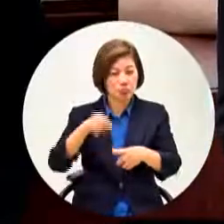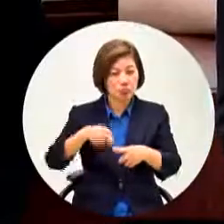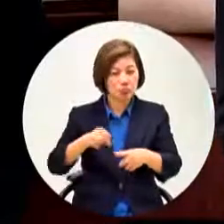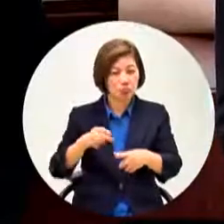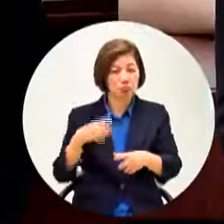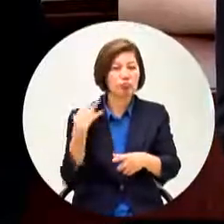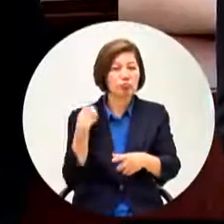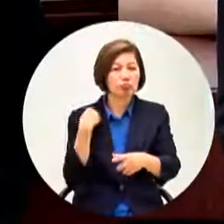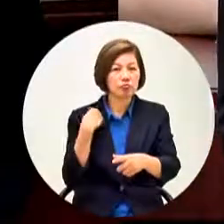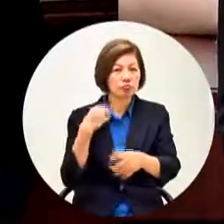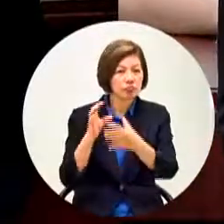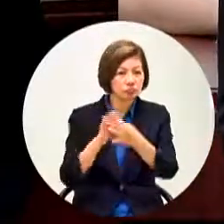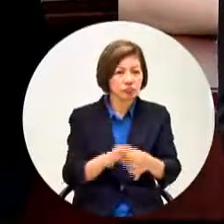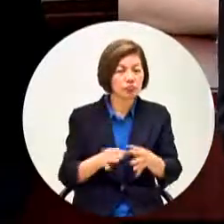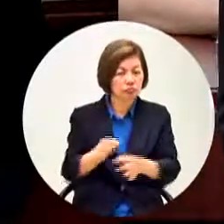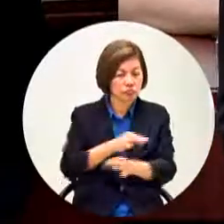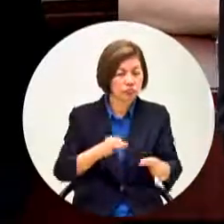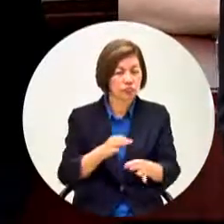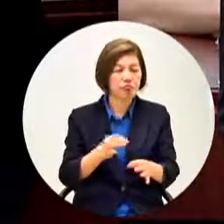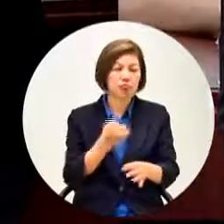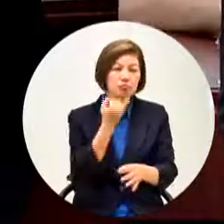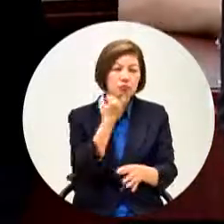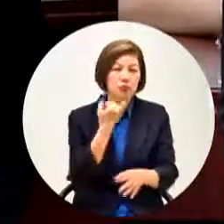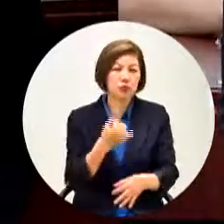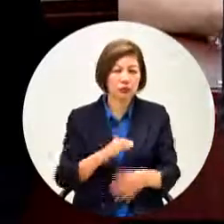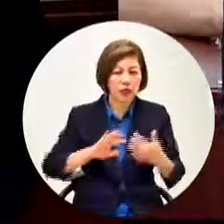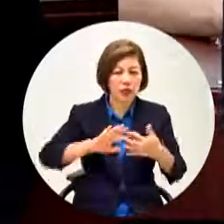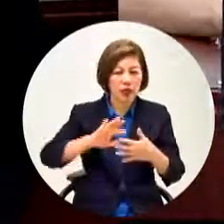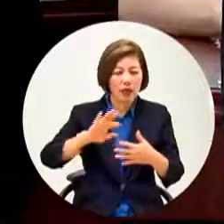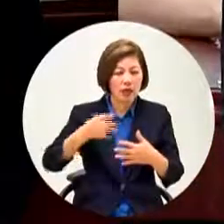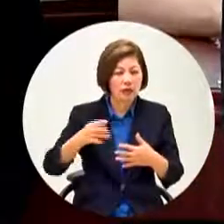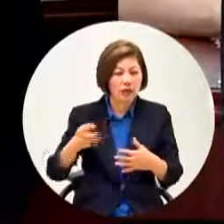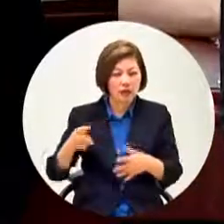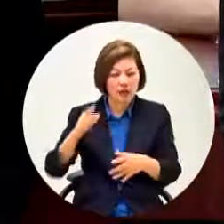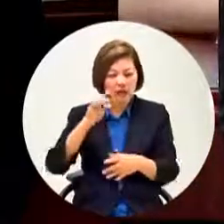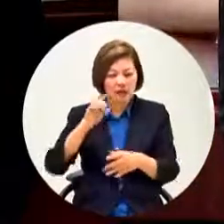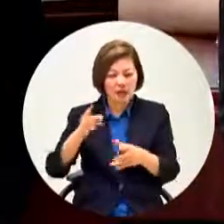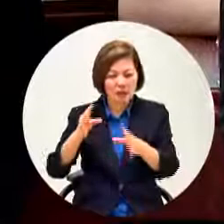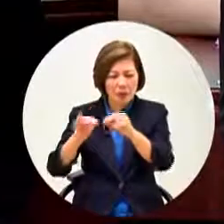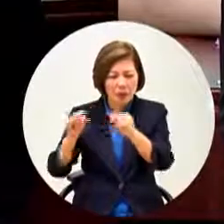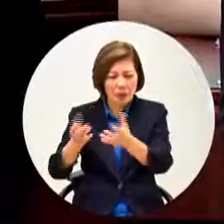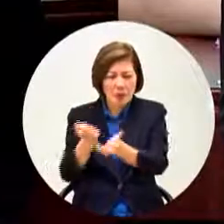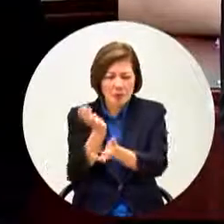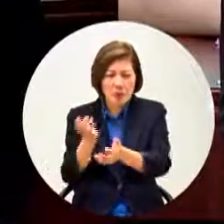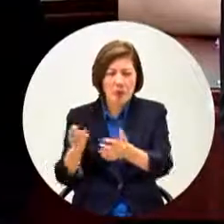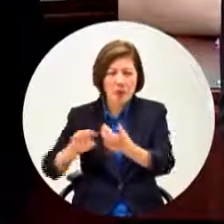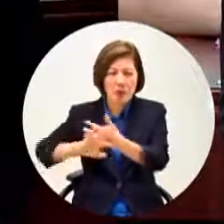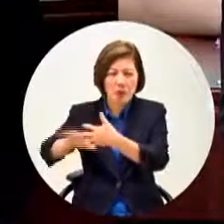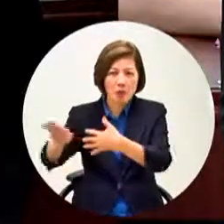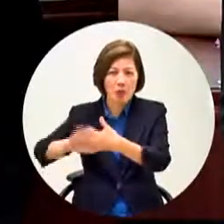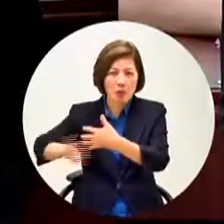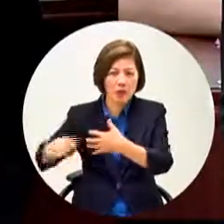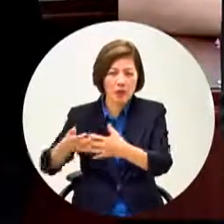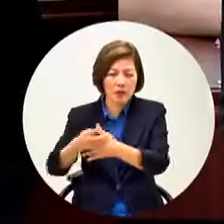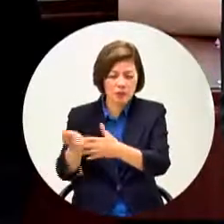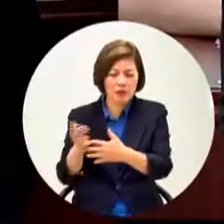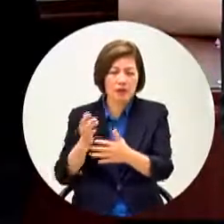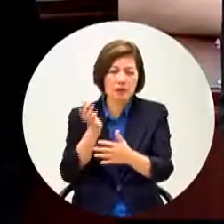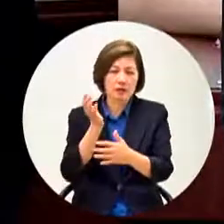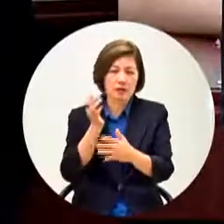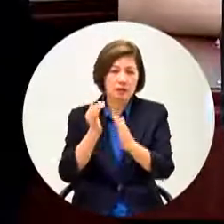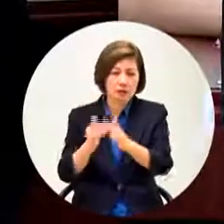收到外县市的。吼、哦，啊，我有去了解讲，是咪会当要求按以